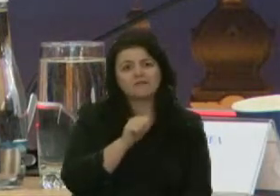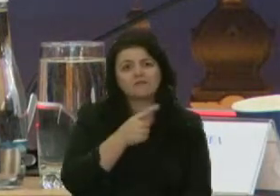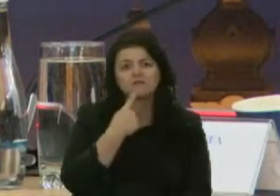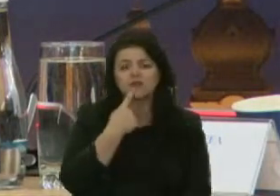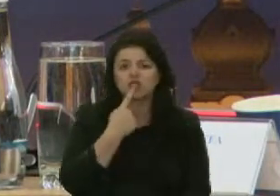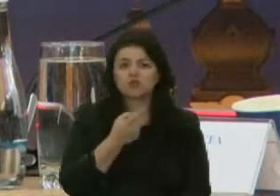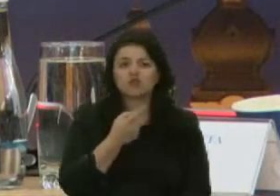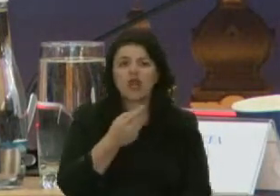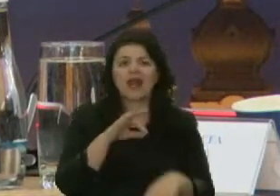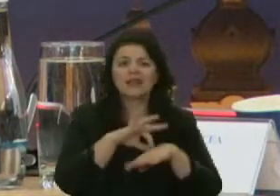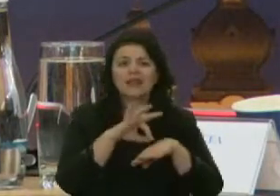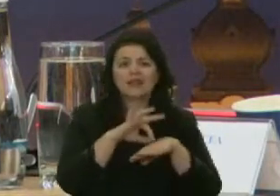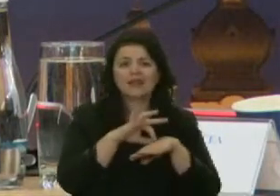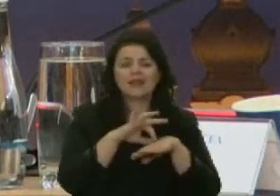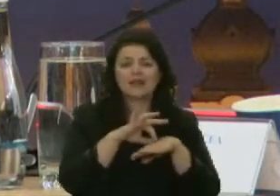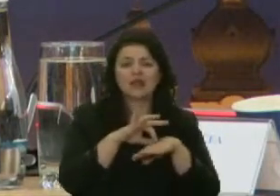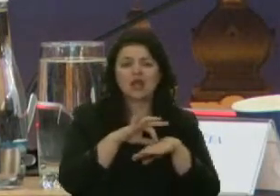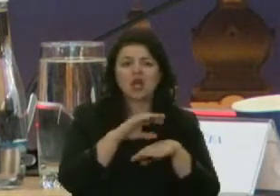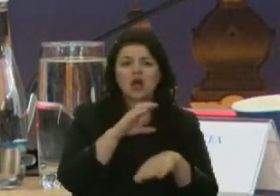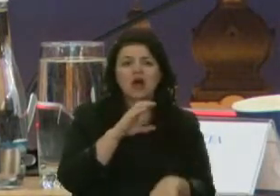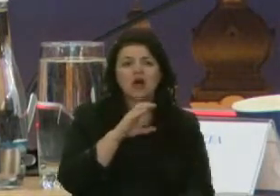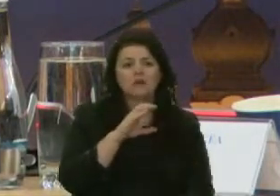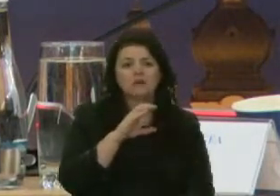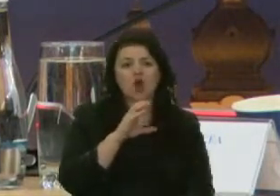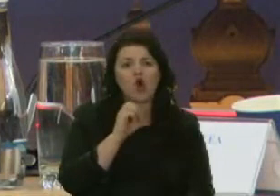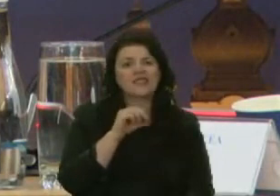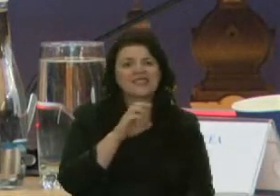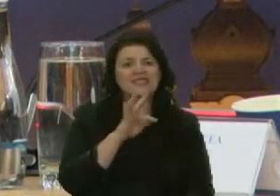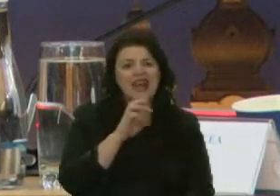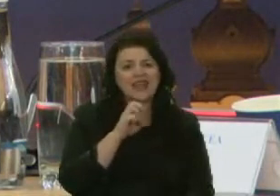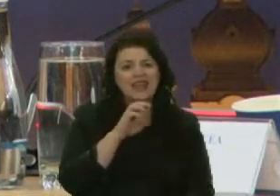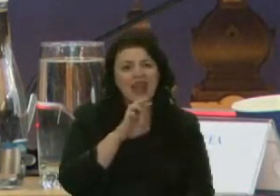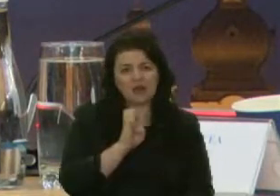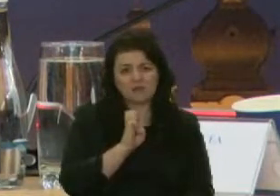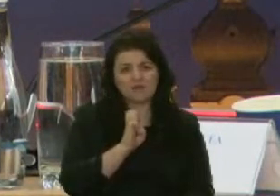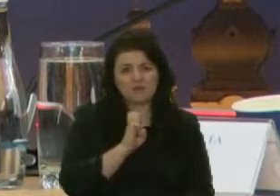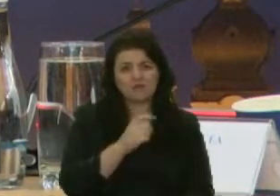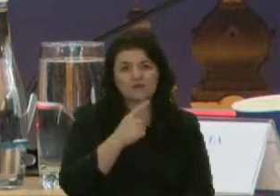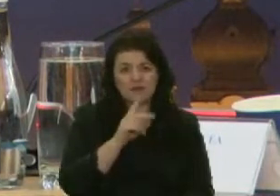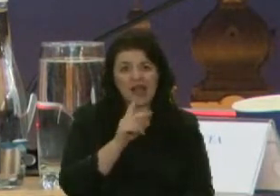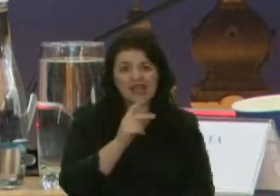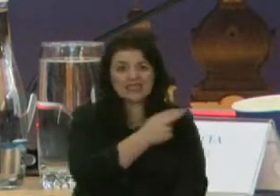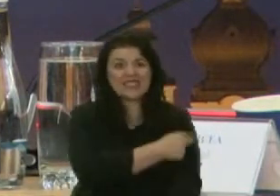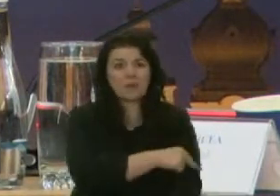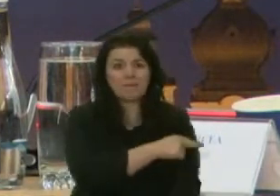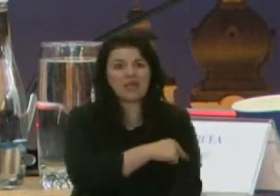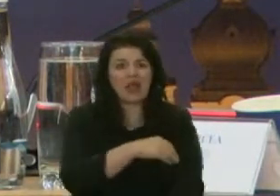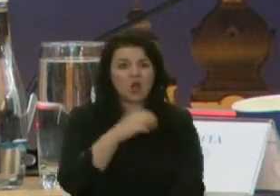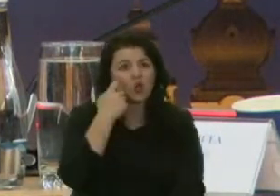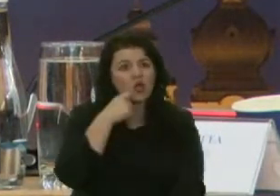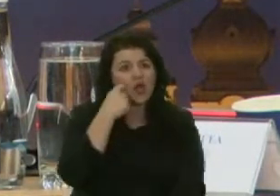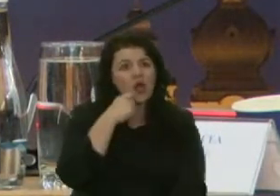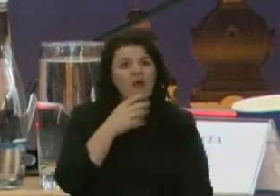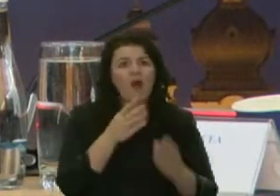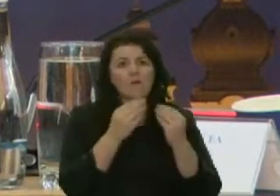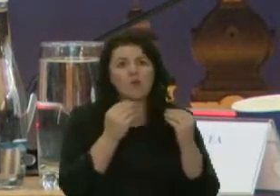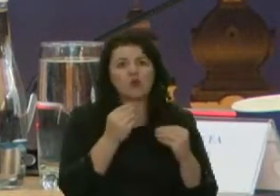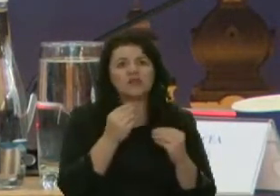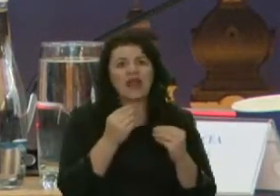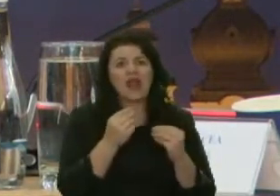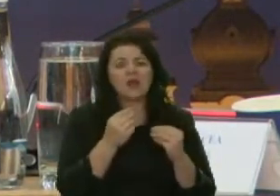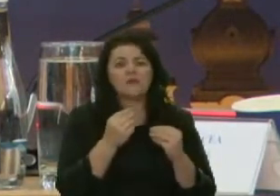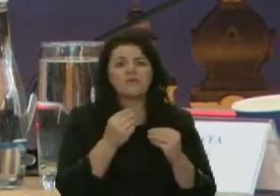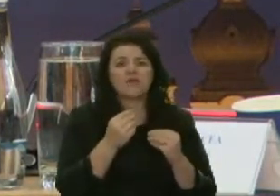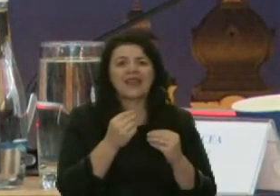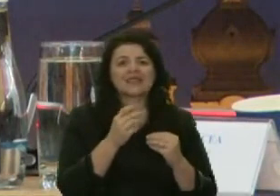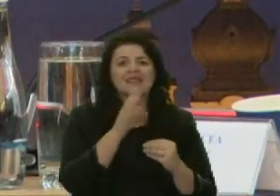trebuie făcut pentru că el se lovește zi de zi adevărat cu această temă pentru că Spitalul Clujana are Șansa de a avea mai multe paturi de terapie intensivă